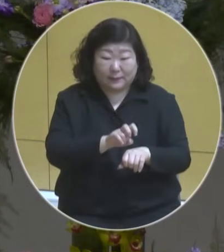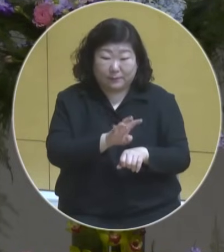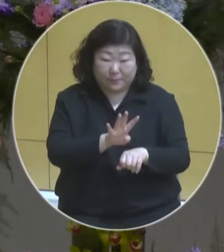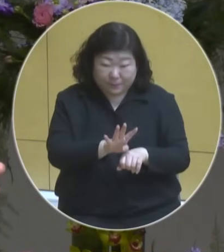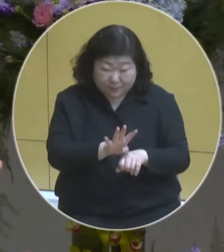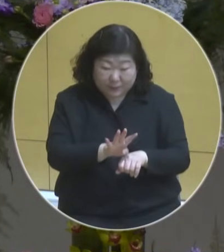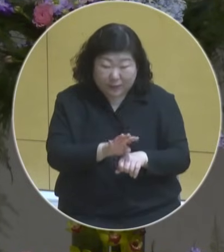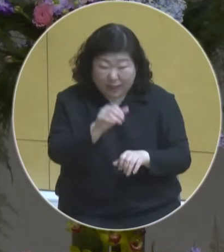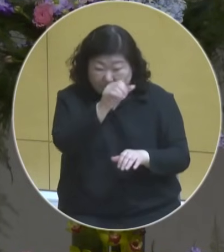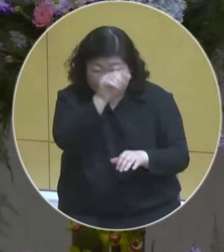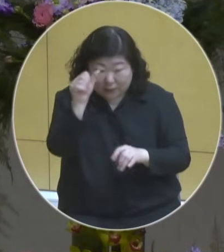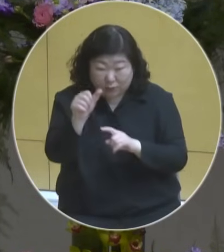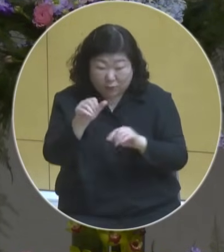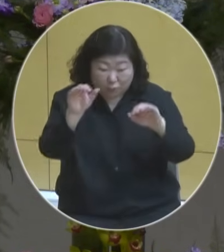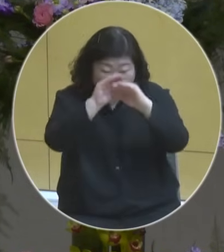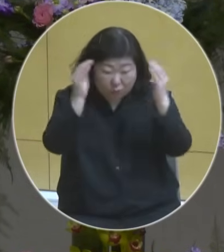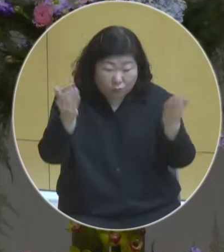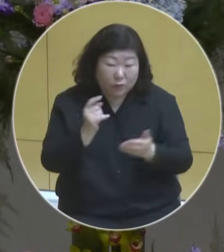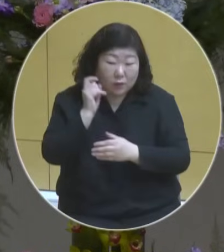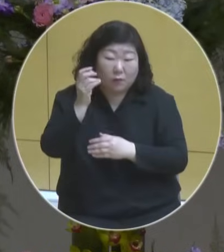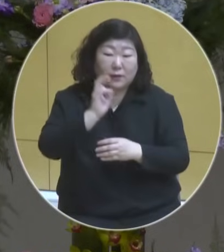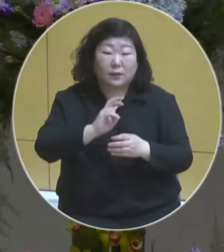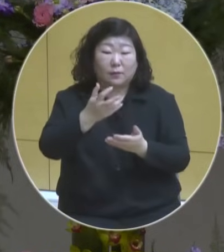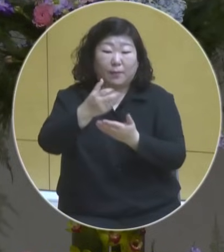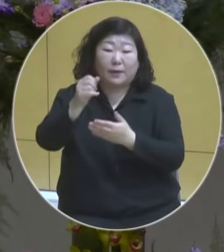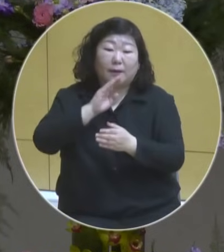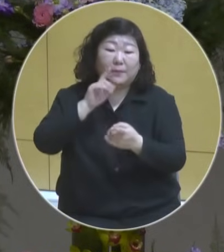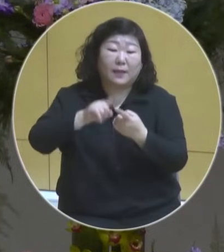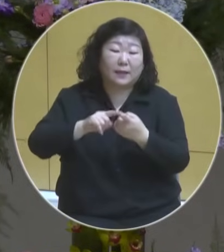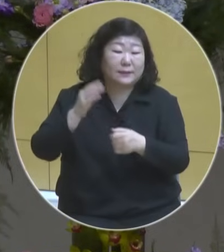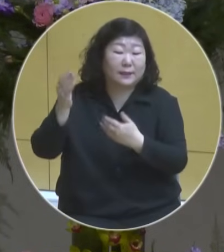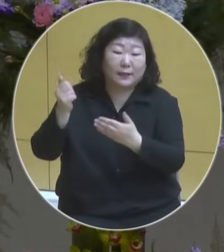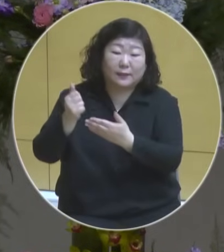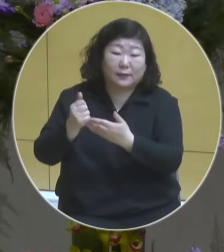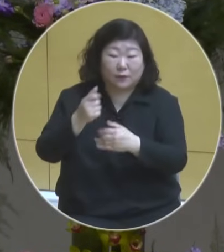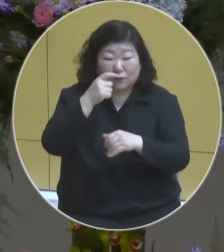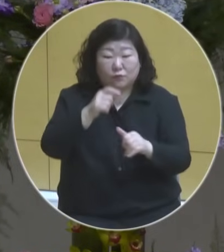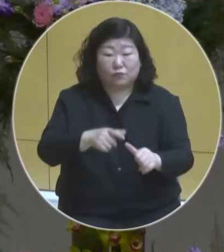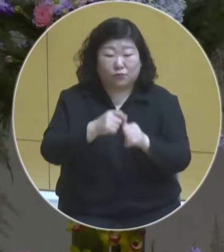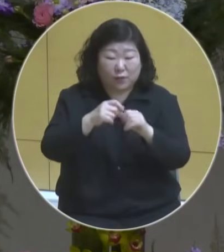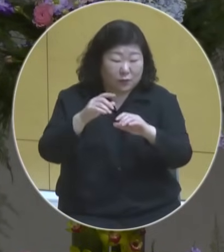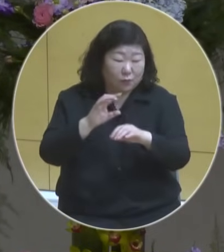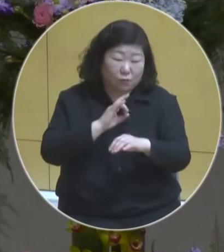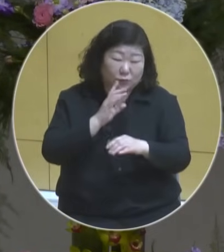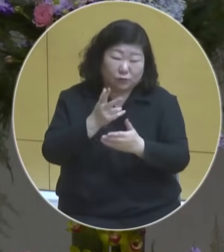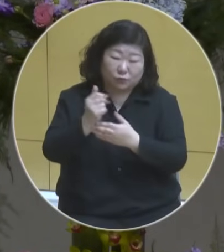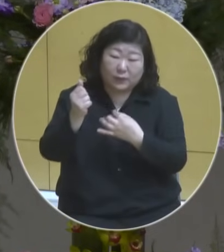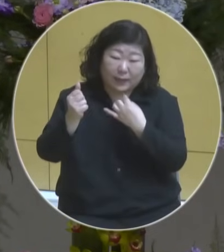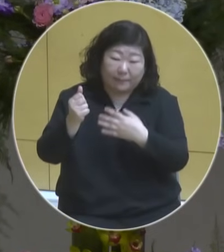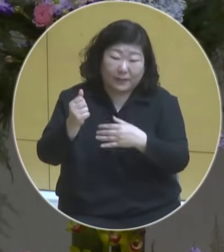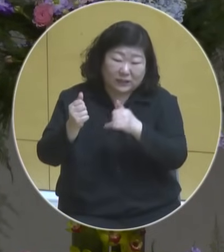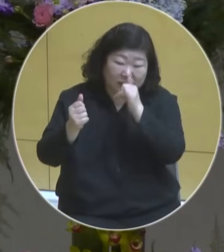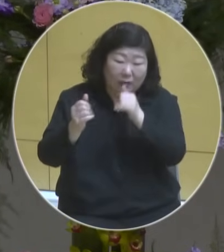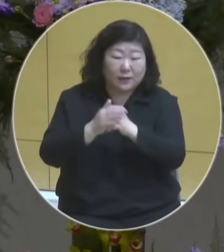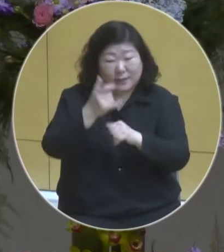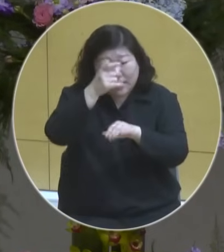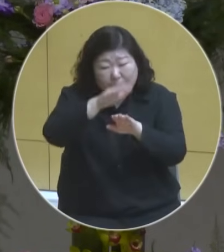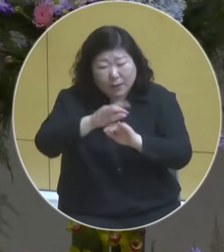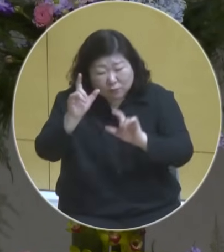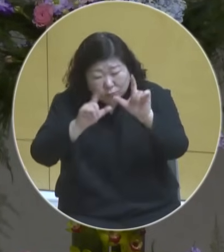종기와 찬양을 받게 합당하신 하나님 구원이 오직 주께 있습니다 그렇게 예배드리는 예배드리는 장면을 보여줍니다 이것은